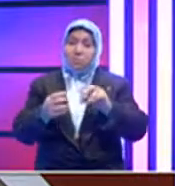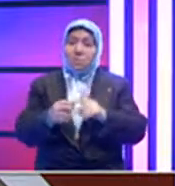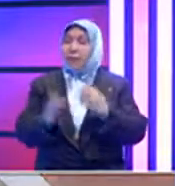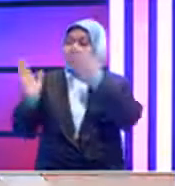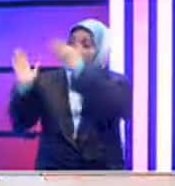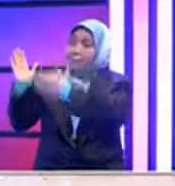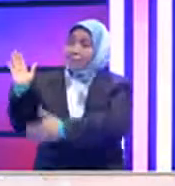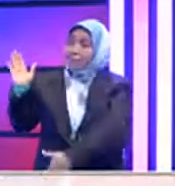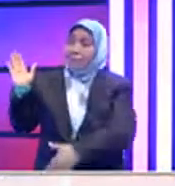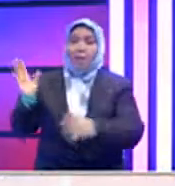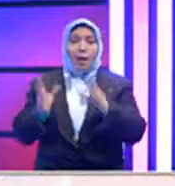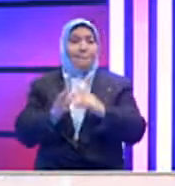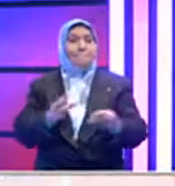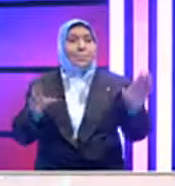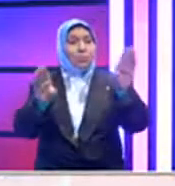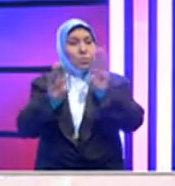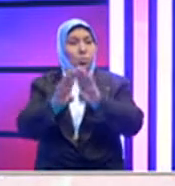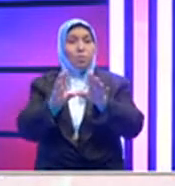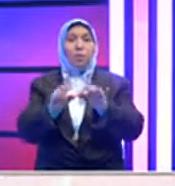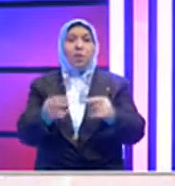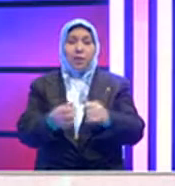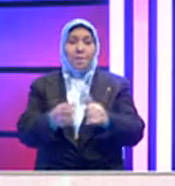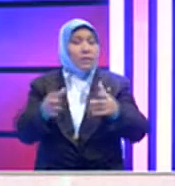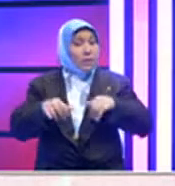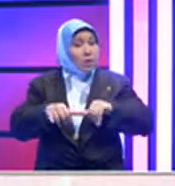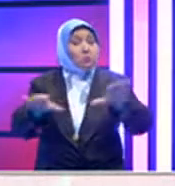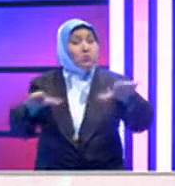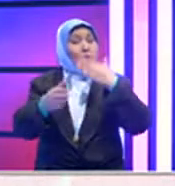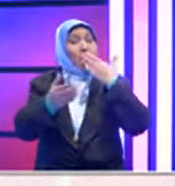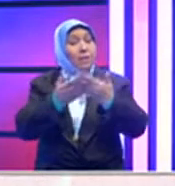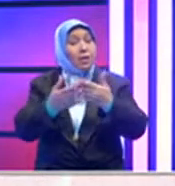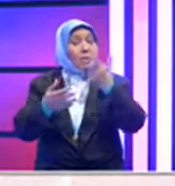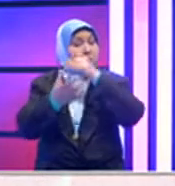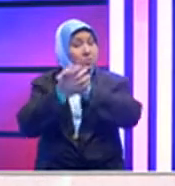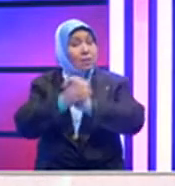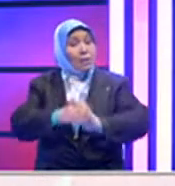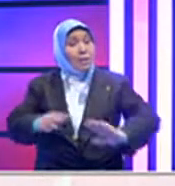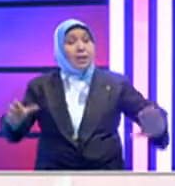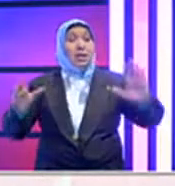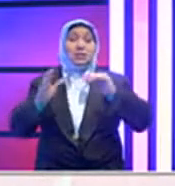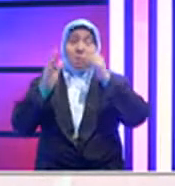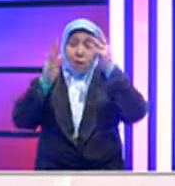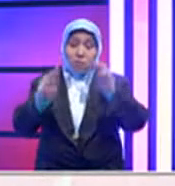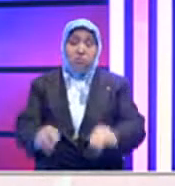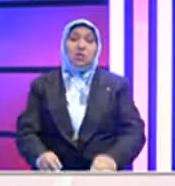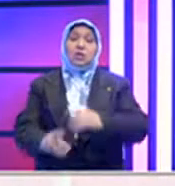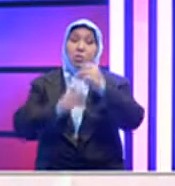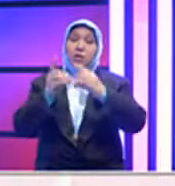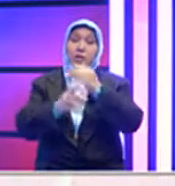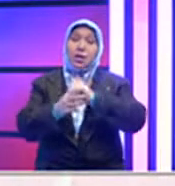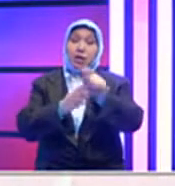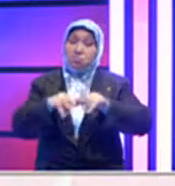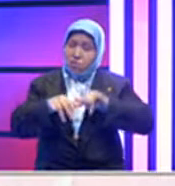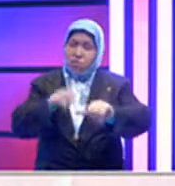yang pertama resolusi pada hari ini terus berbuat kebaikan karena ia akan menyelamatkan seseorang di dunia dan di akhirat yang kedua prospen